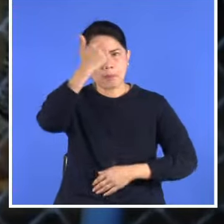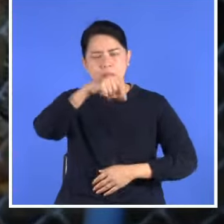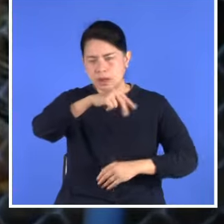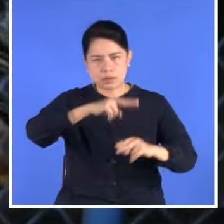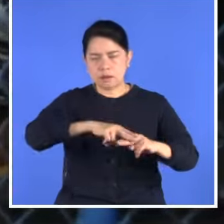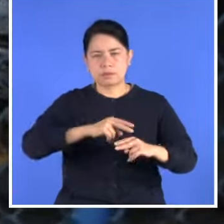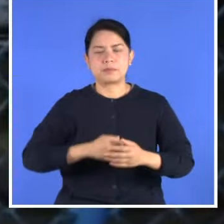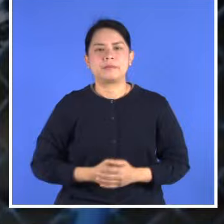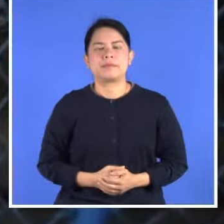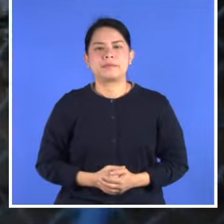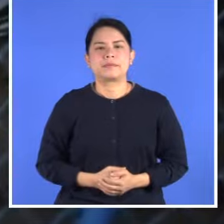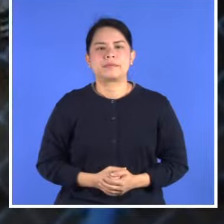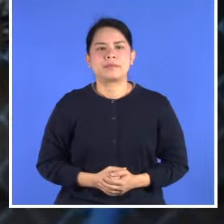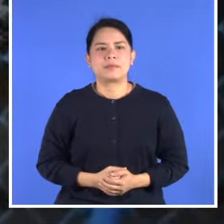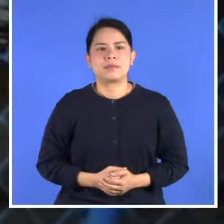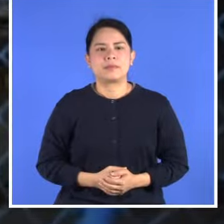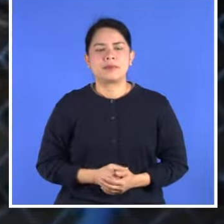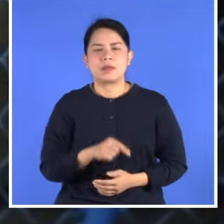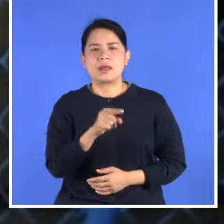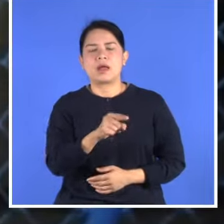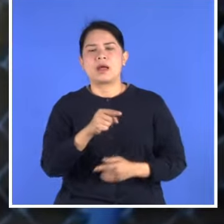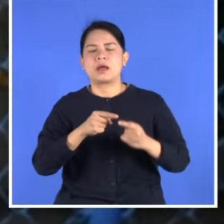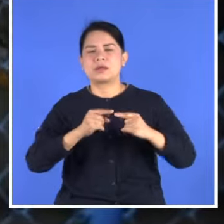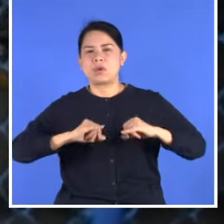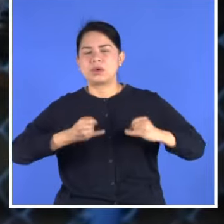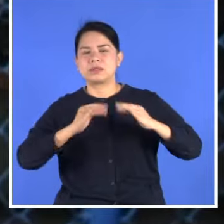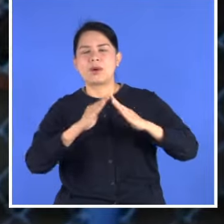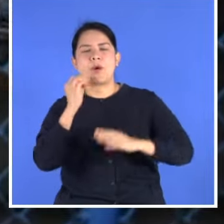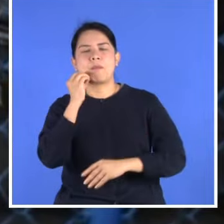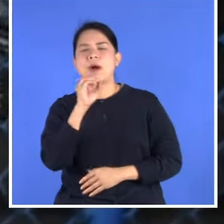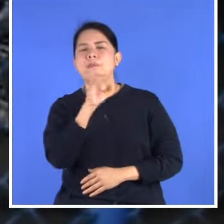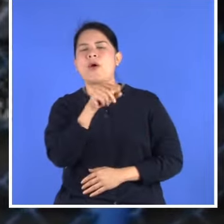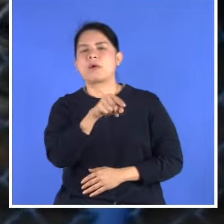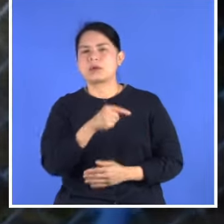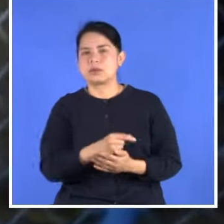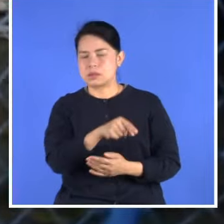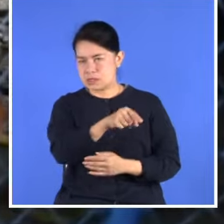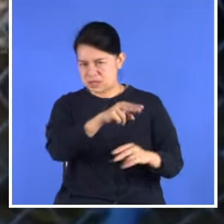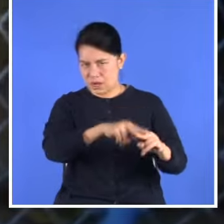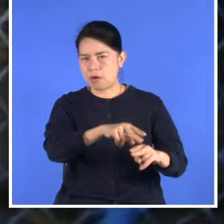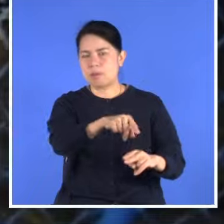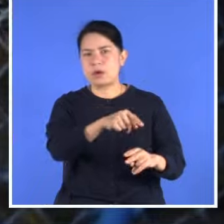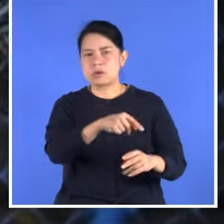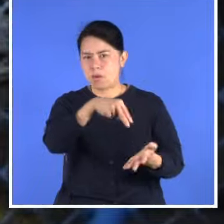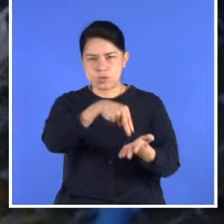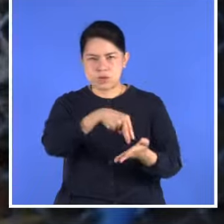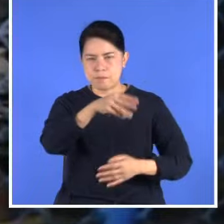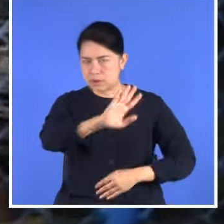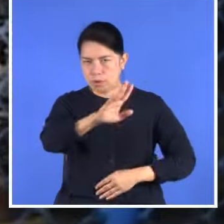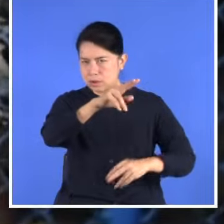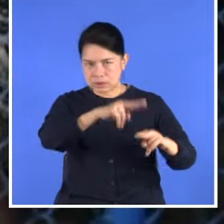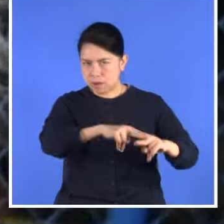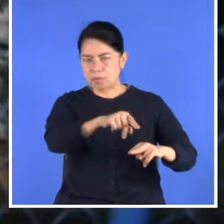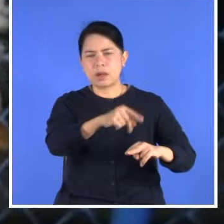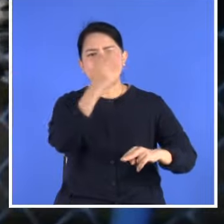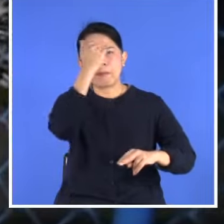นี่เจ้าของบ้านเนี่ยเห็นพอดีเลยนั่งลงไปมึงอย่าลุกขึ้นมานะนี่มาทำไมที่นี่นี่นะครับ